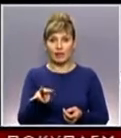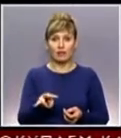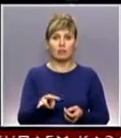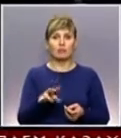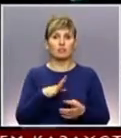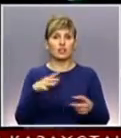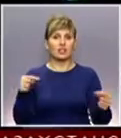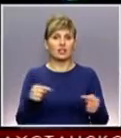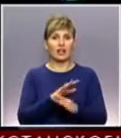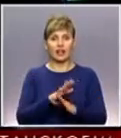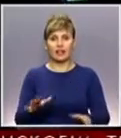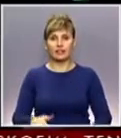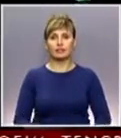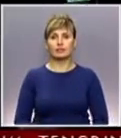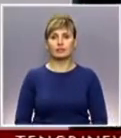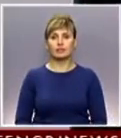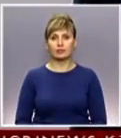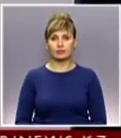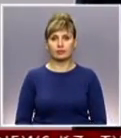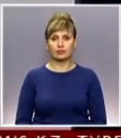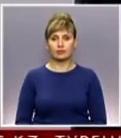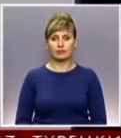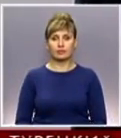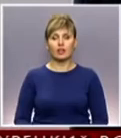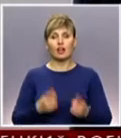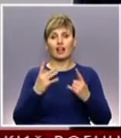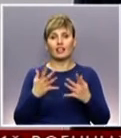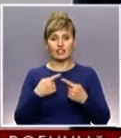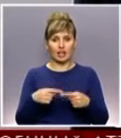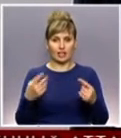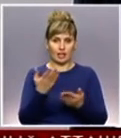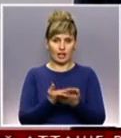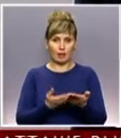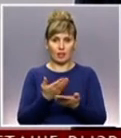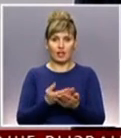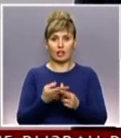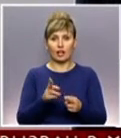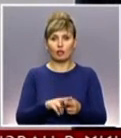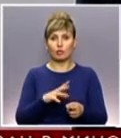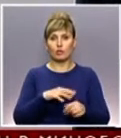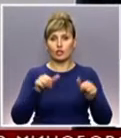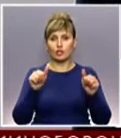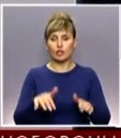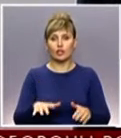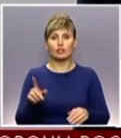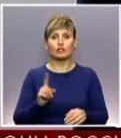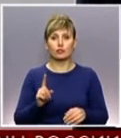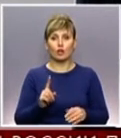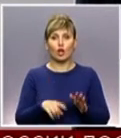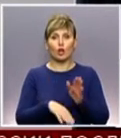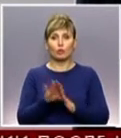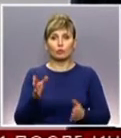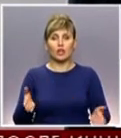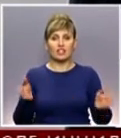были некорректны конечно те рекомендации которые были вынесены чтобы лучше